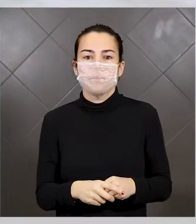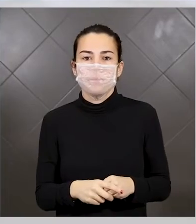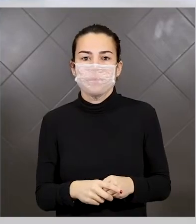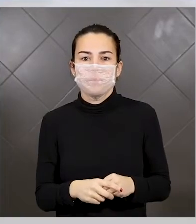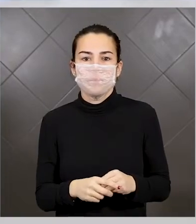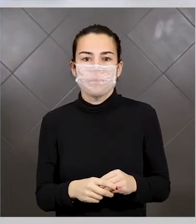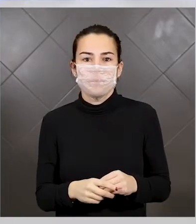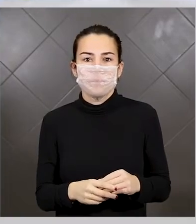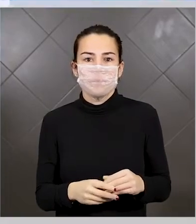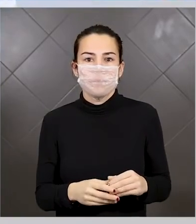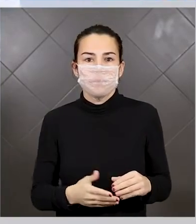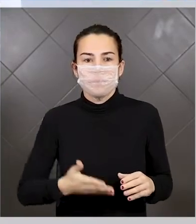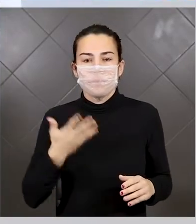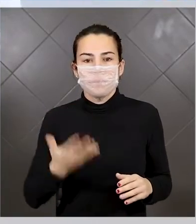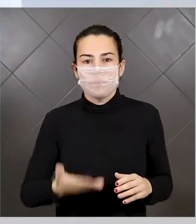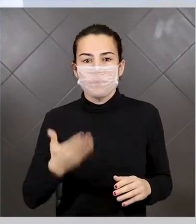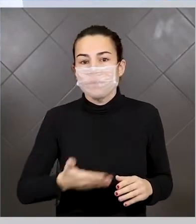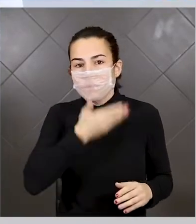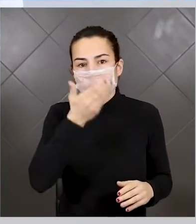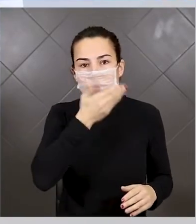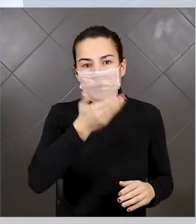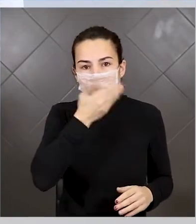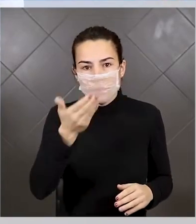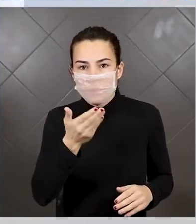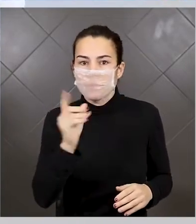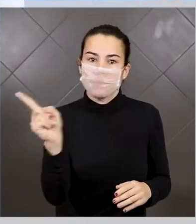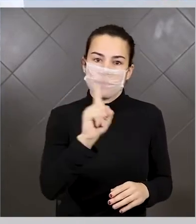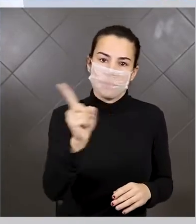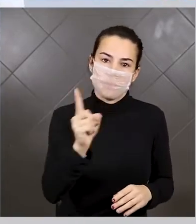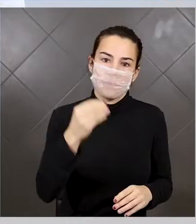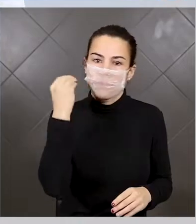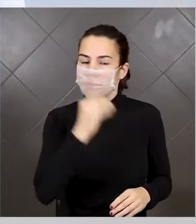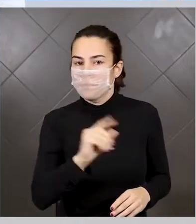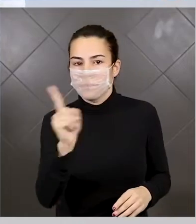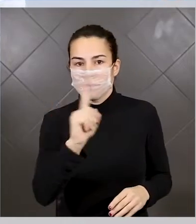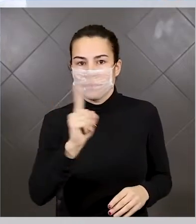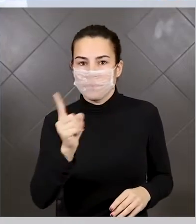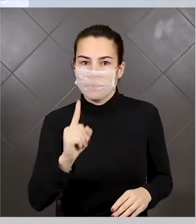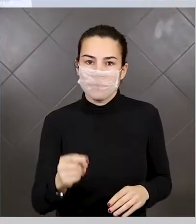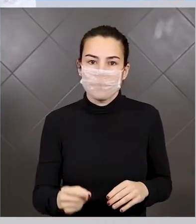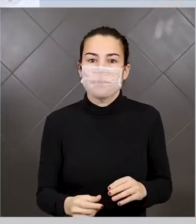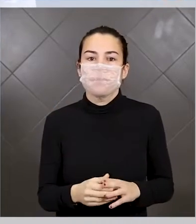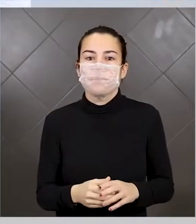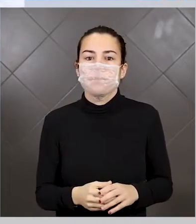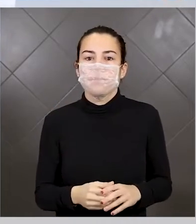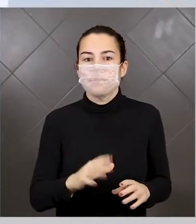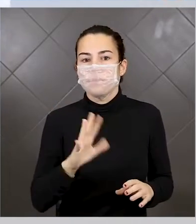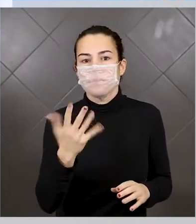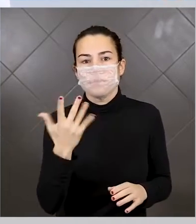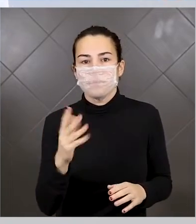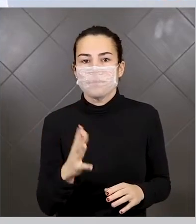El que és important és no passar-nos de calor ni de fred. Si està molt freda, no penetrarà dins el